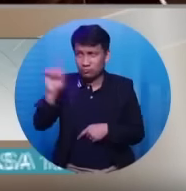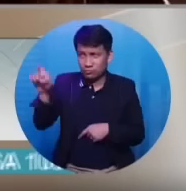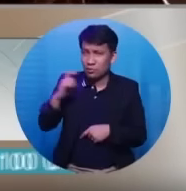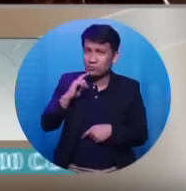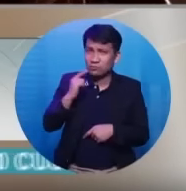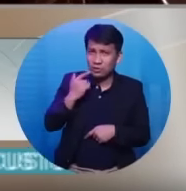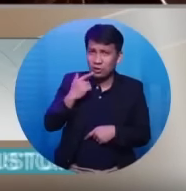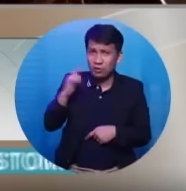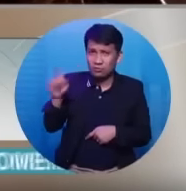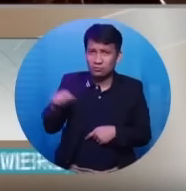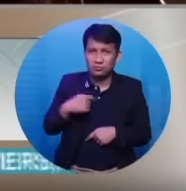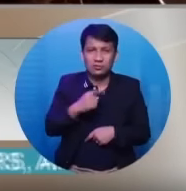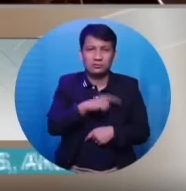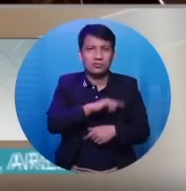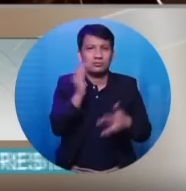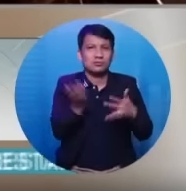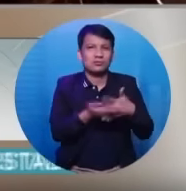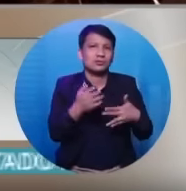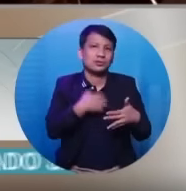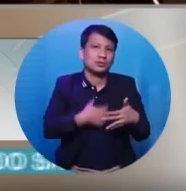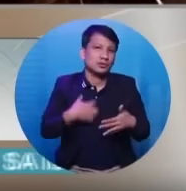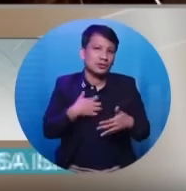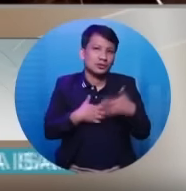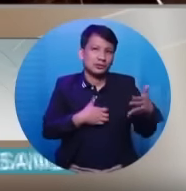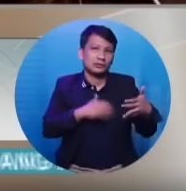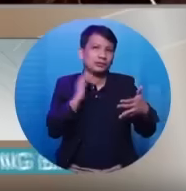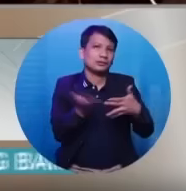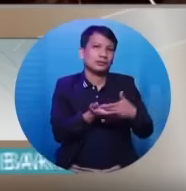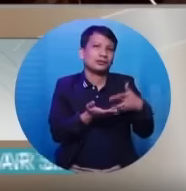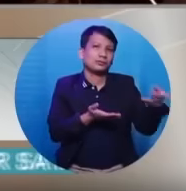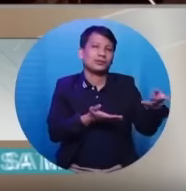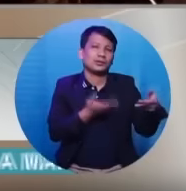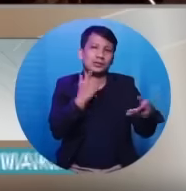Gretchen? Kakasuhan ko po siya. Nako, patay kang bata ka.